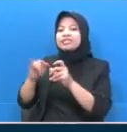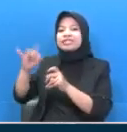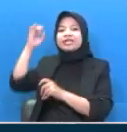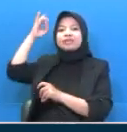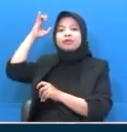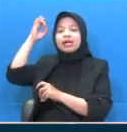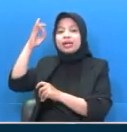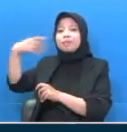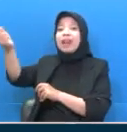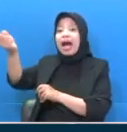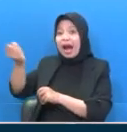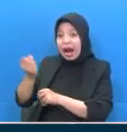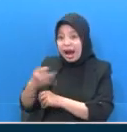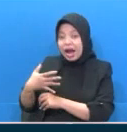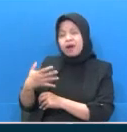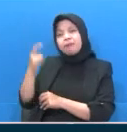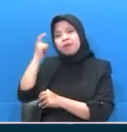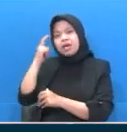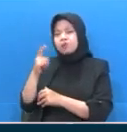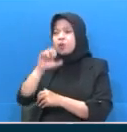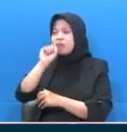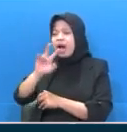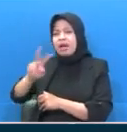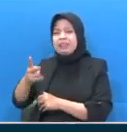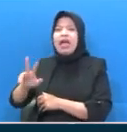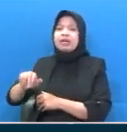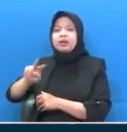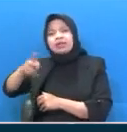dari ajudan yang beberapa dinilai berubah-ubah?